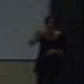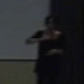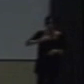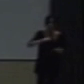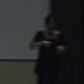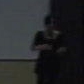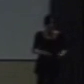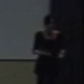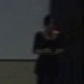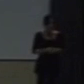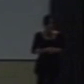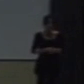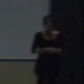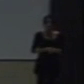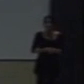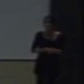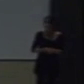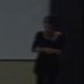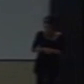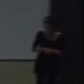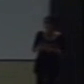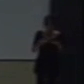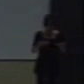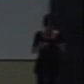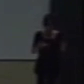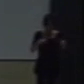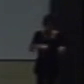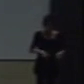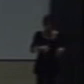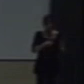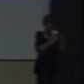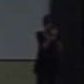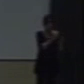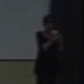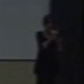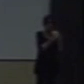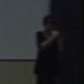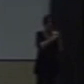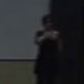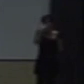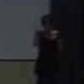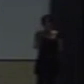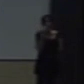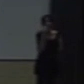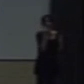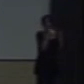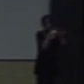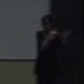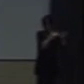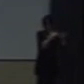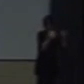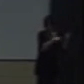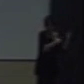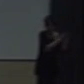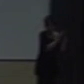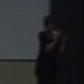La gent que estudia, ara mateix hi ha més periodistes treballant fora de mitjans que mitjans. No? I aquesta